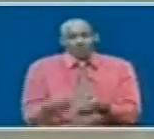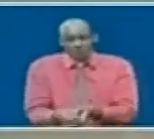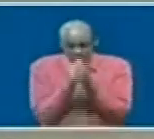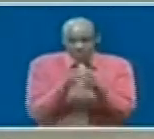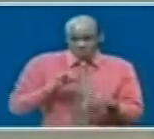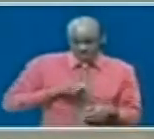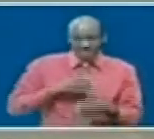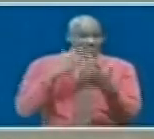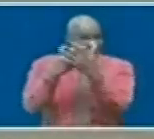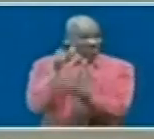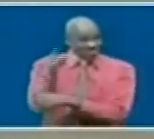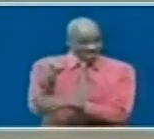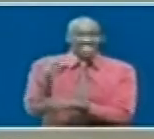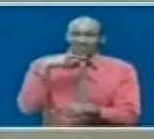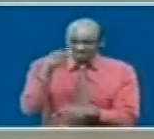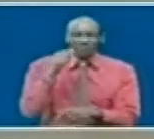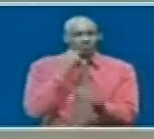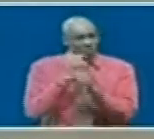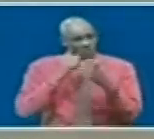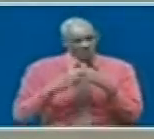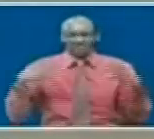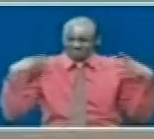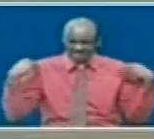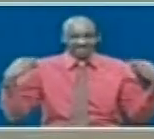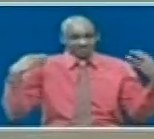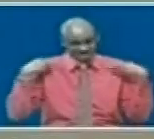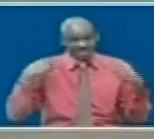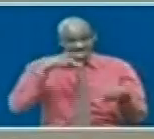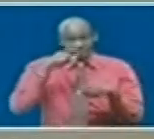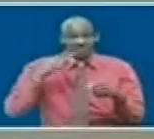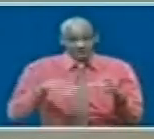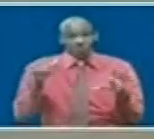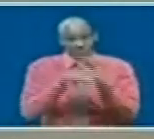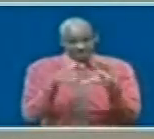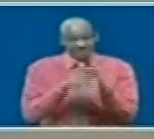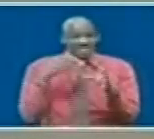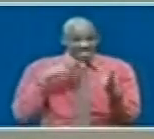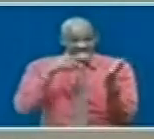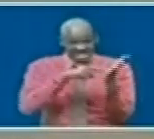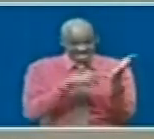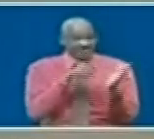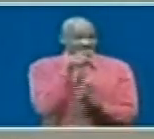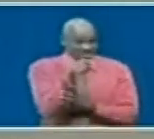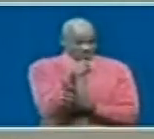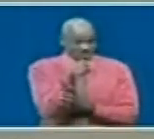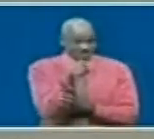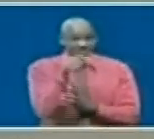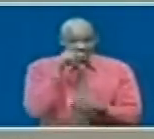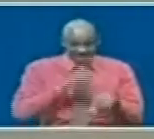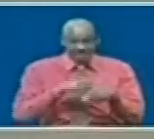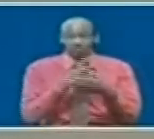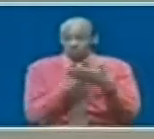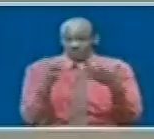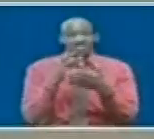ya Magereza imekuwa ikifanya mazoezi kabla kushiriki kwa ligi ya mchezo huo katika muda wa wiki